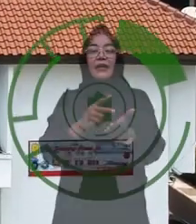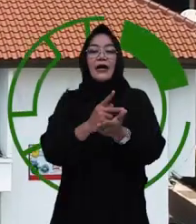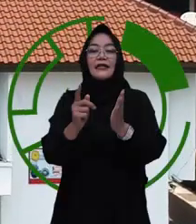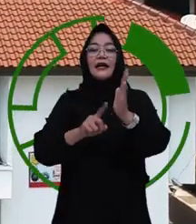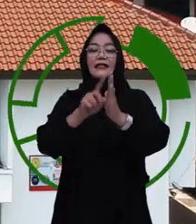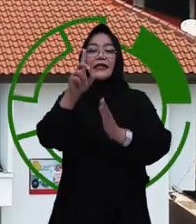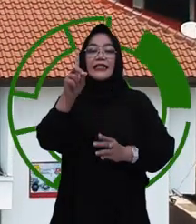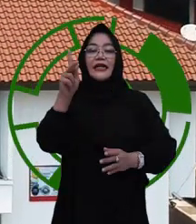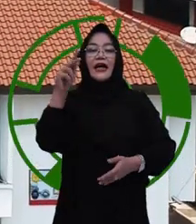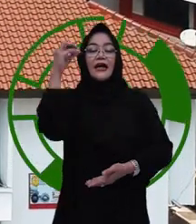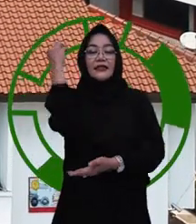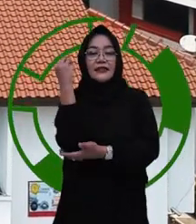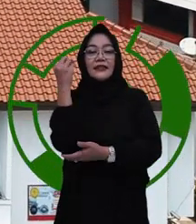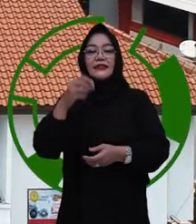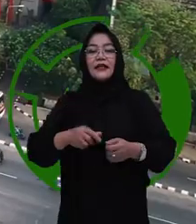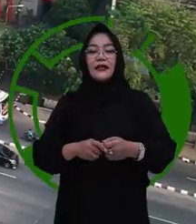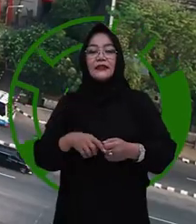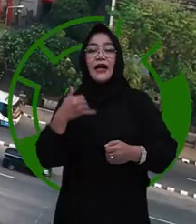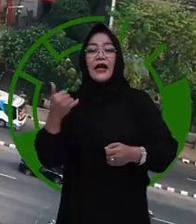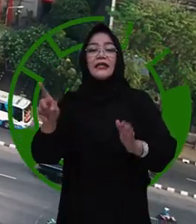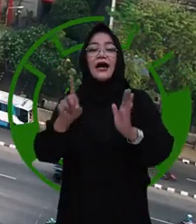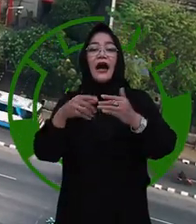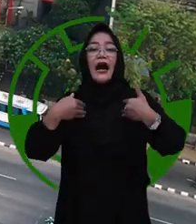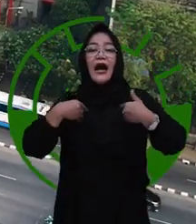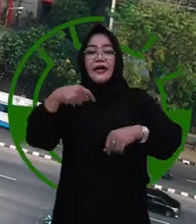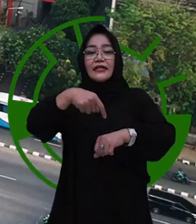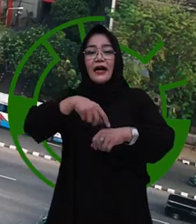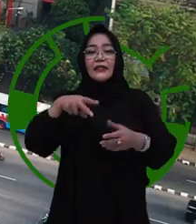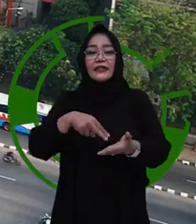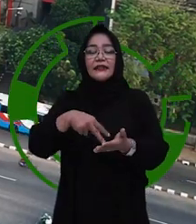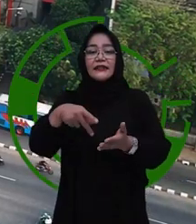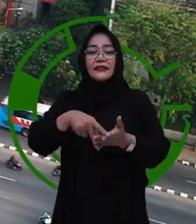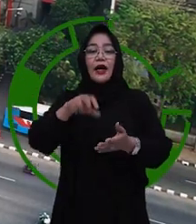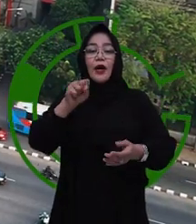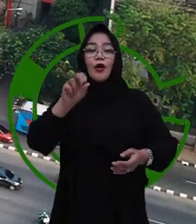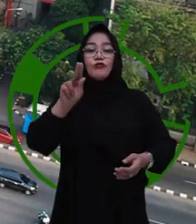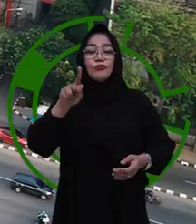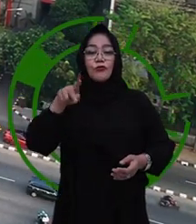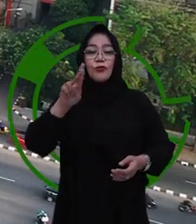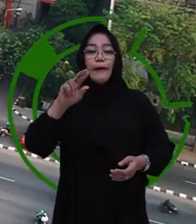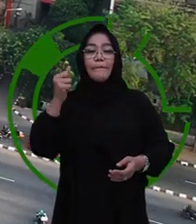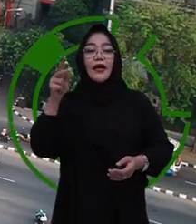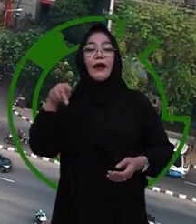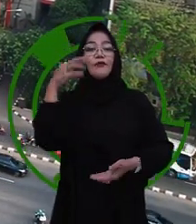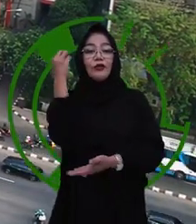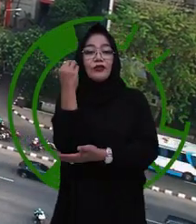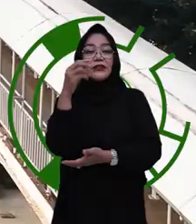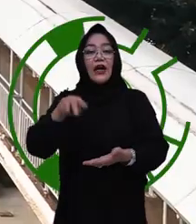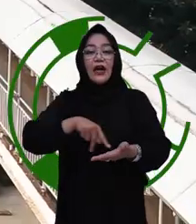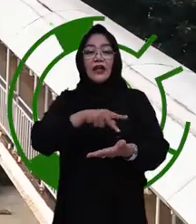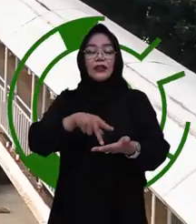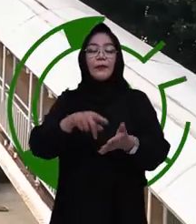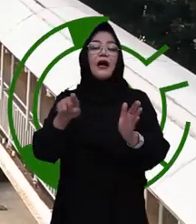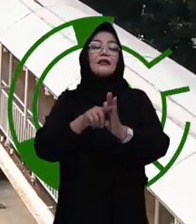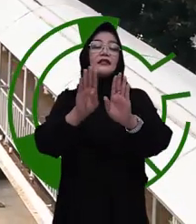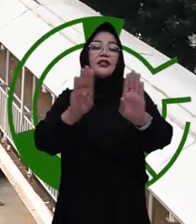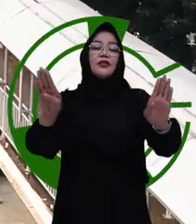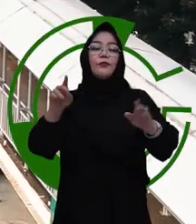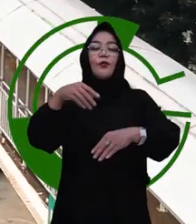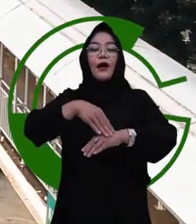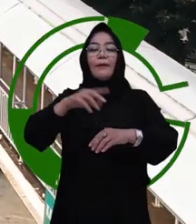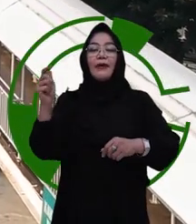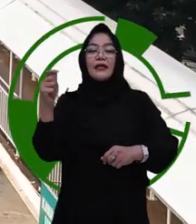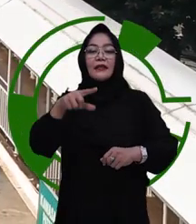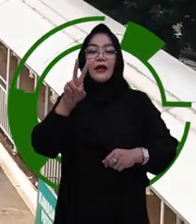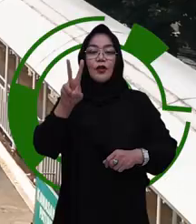Pengadilan Tinggi DKI Jakarta yang terletak di Jalan Letnan Jenderal Suprapto, Jakarta Pusat, diresmikan pada